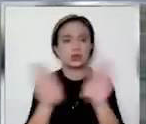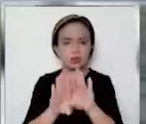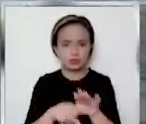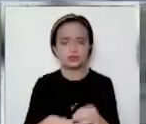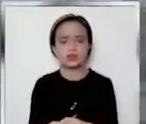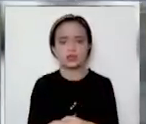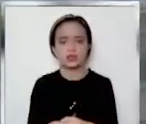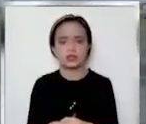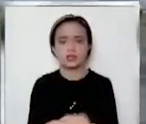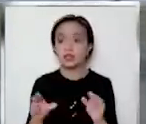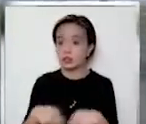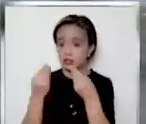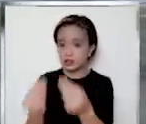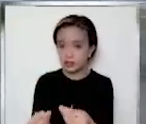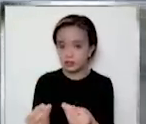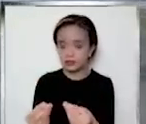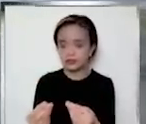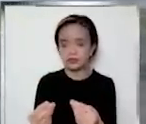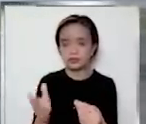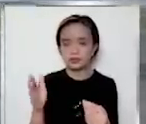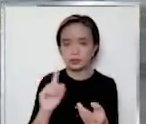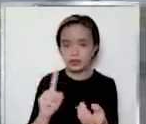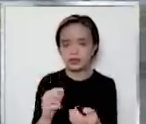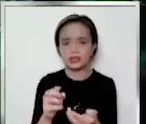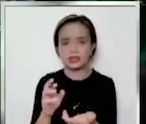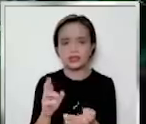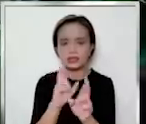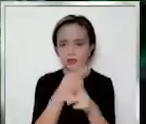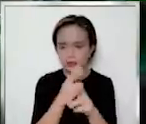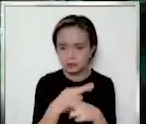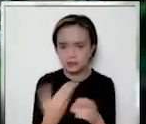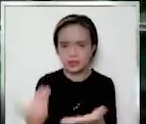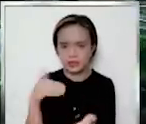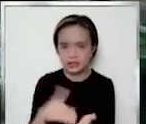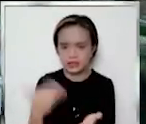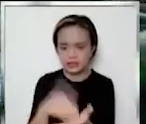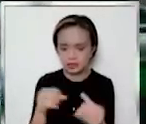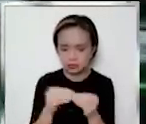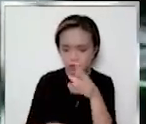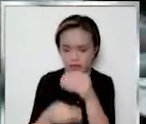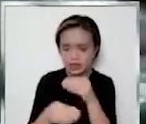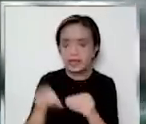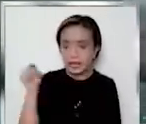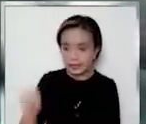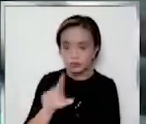ang ating mga fish stocks na makapag-rehabilitate or makapag-repopulate po. Ito pong 25,000 metric